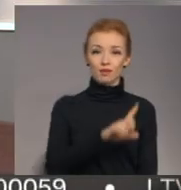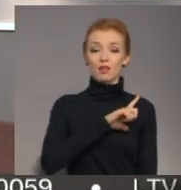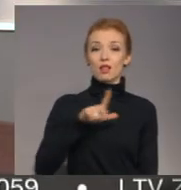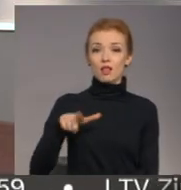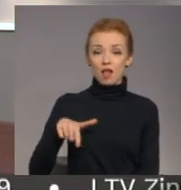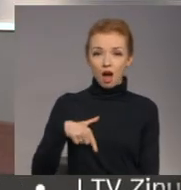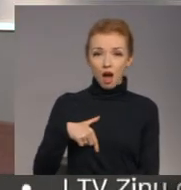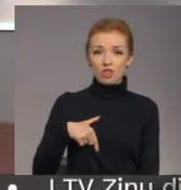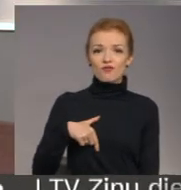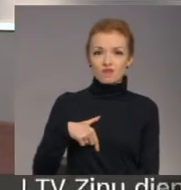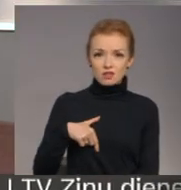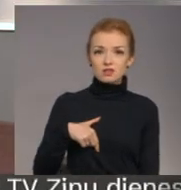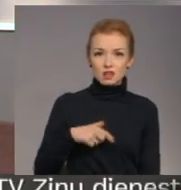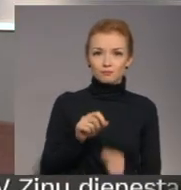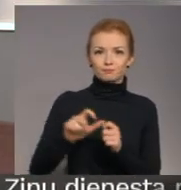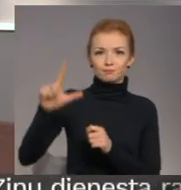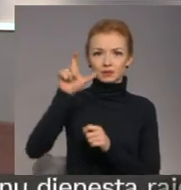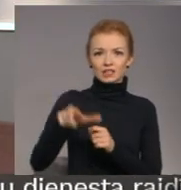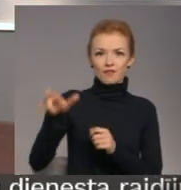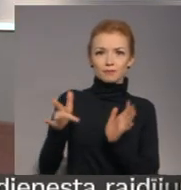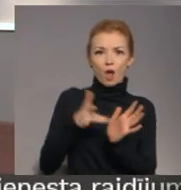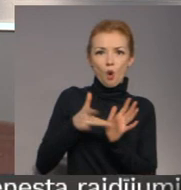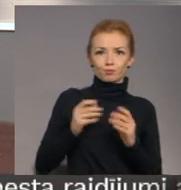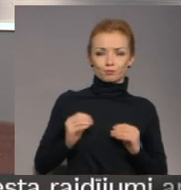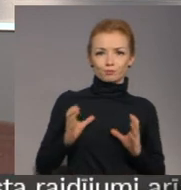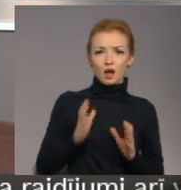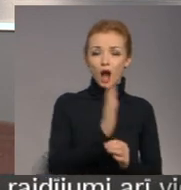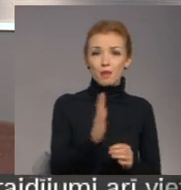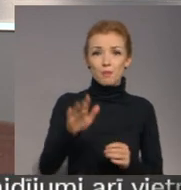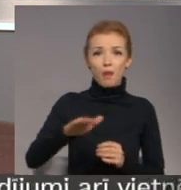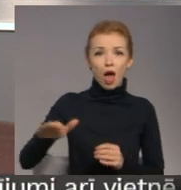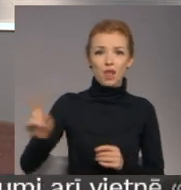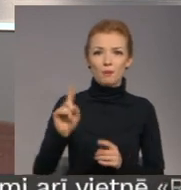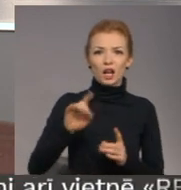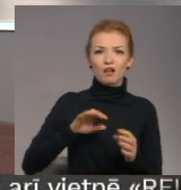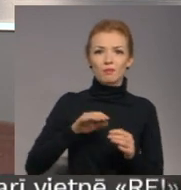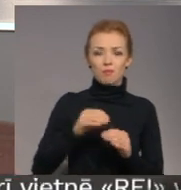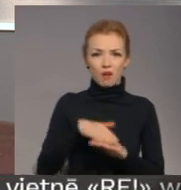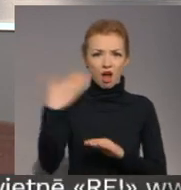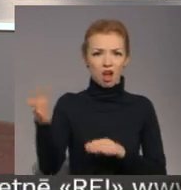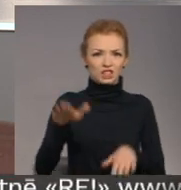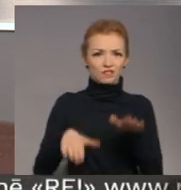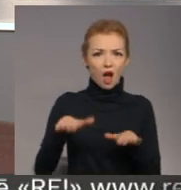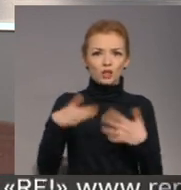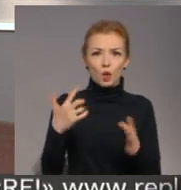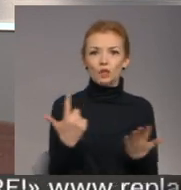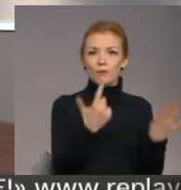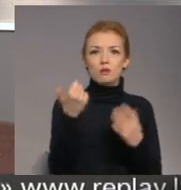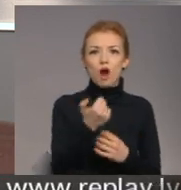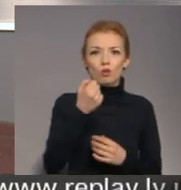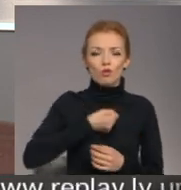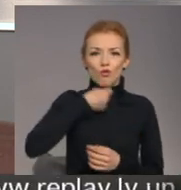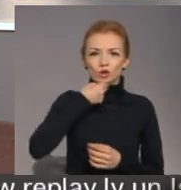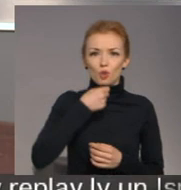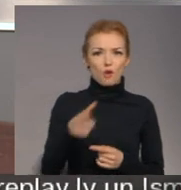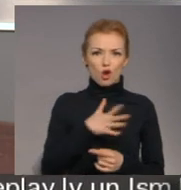Latvija aptaukojas, katram ceturtajam piektajam bērnam ir liekais svars jau 7 gadu vecumā. Tik satraucošs